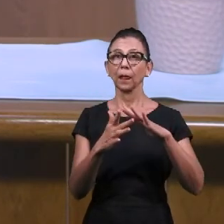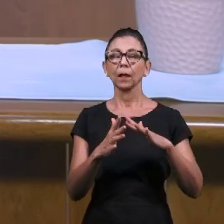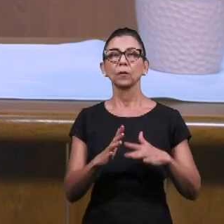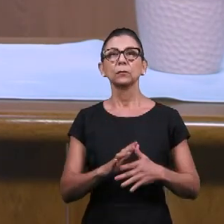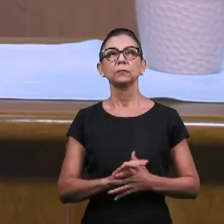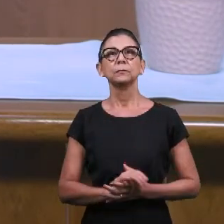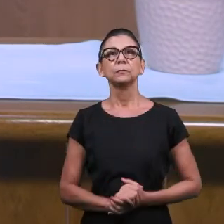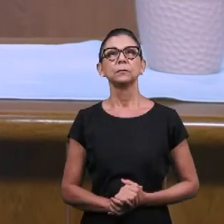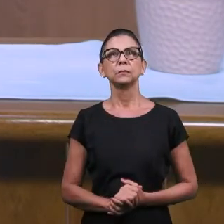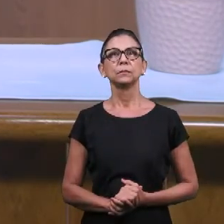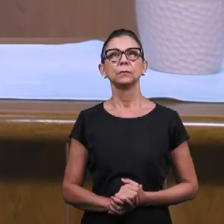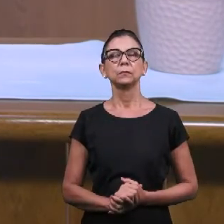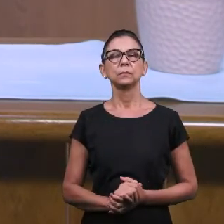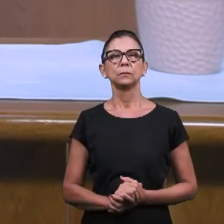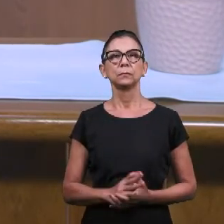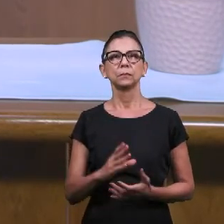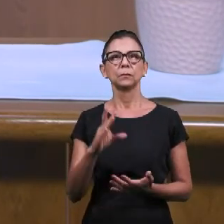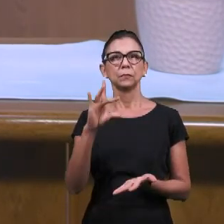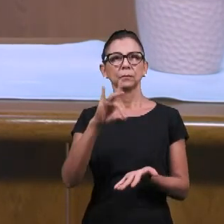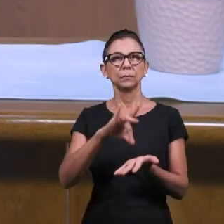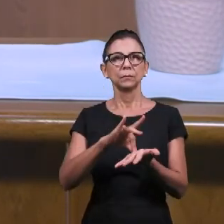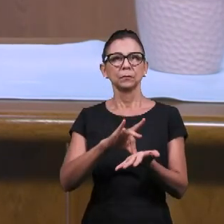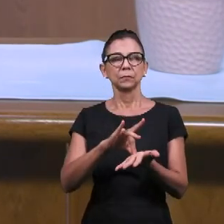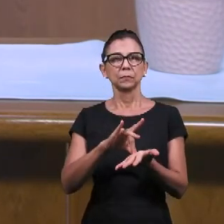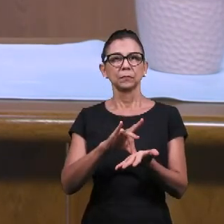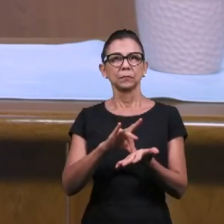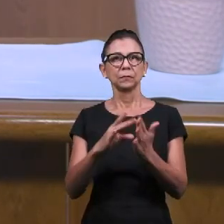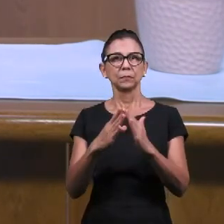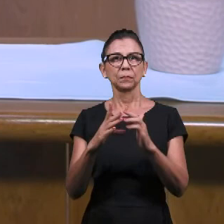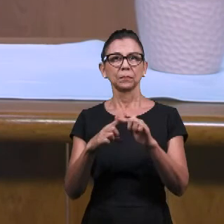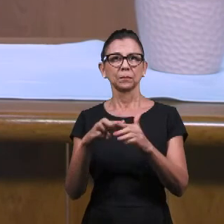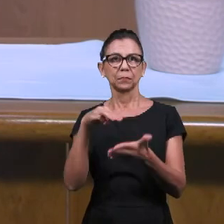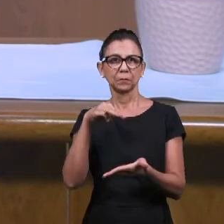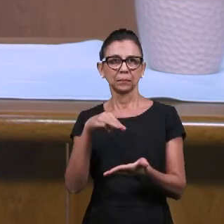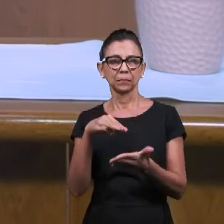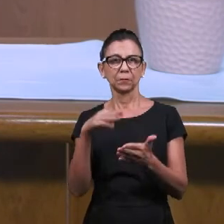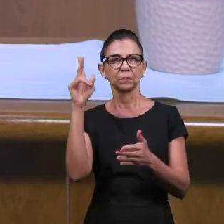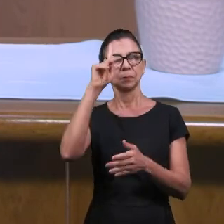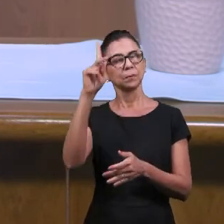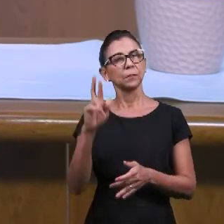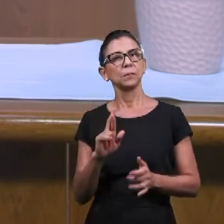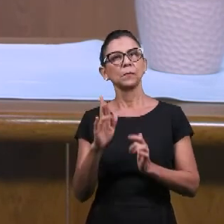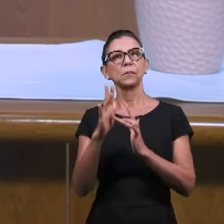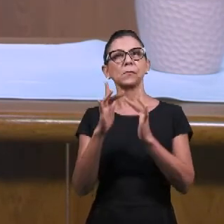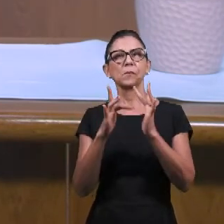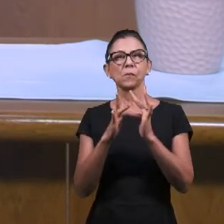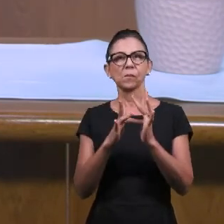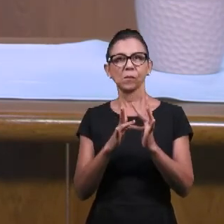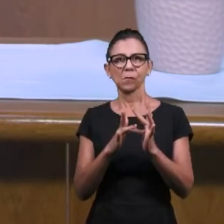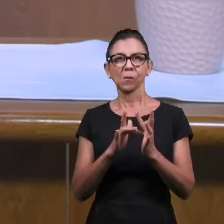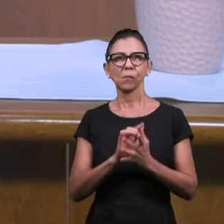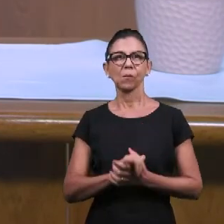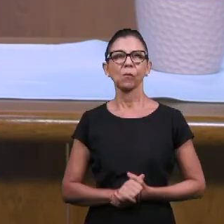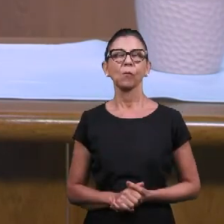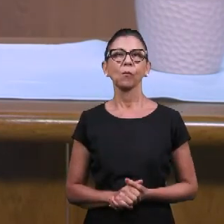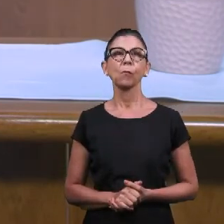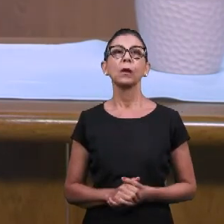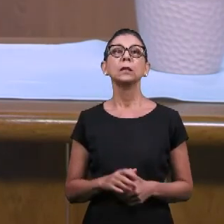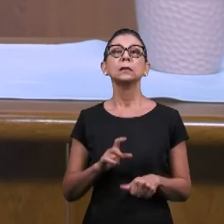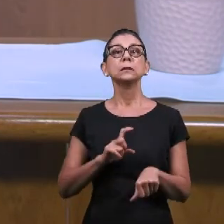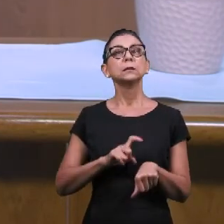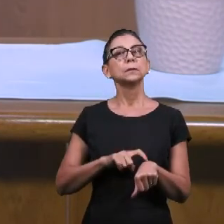наших цифровых платформах Церкви Маранафа «Миром Господа Иисуса Христа».